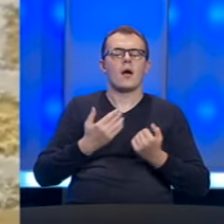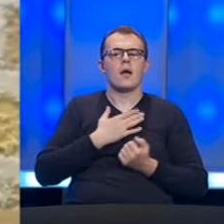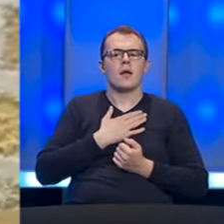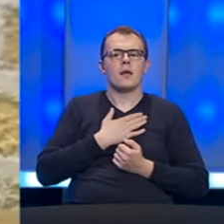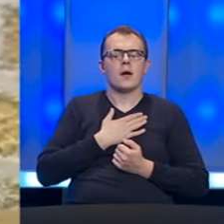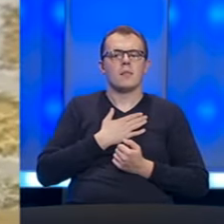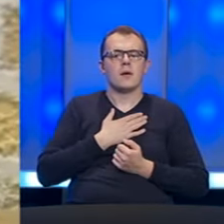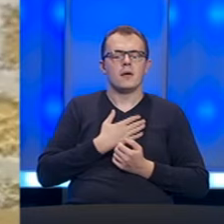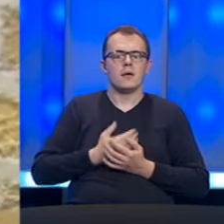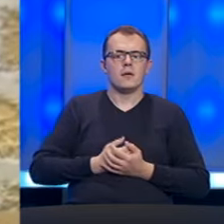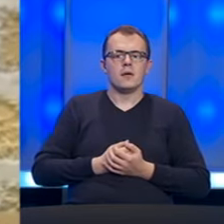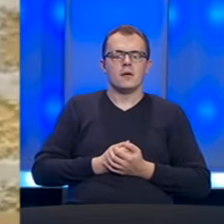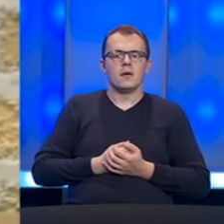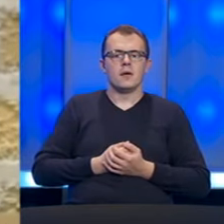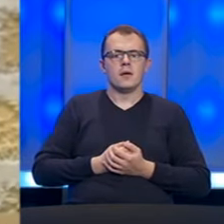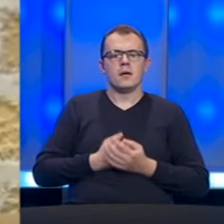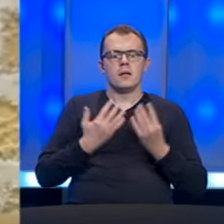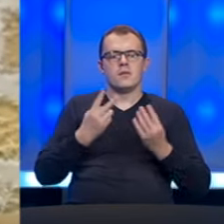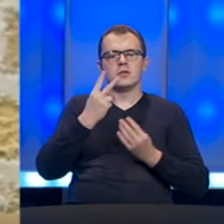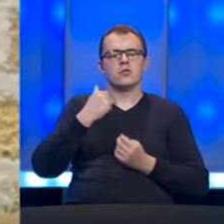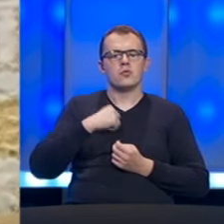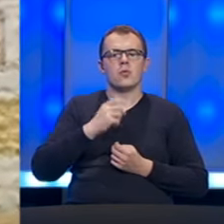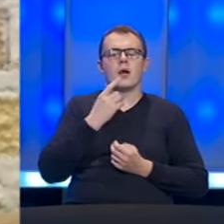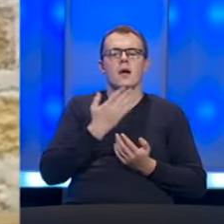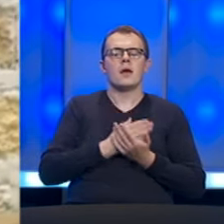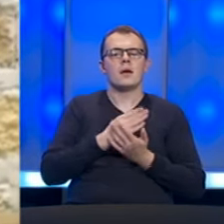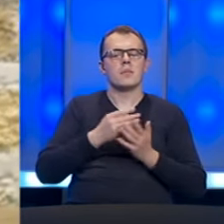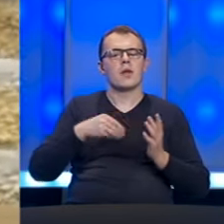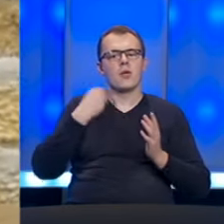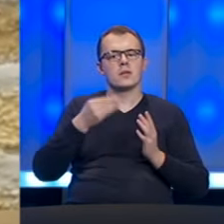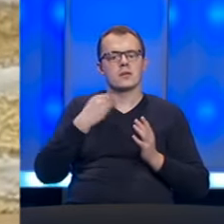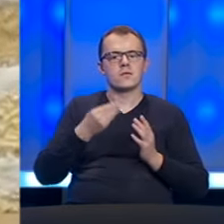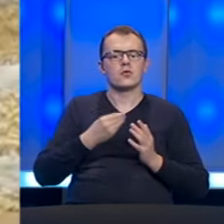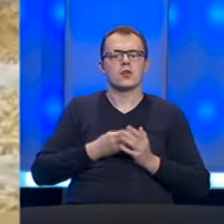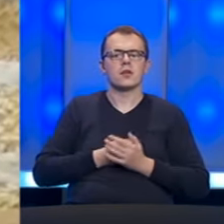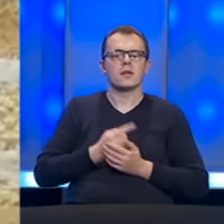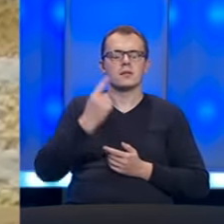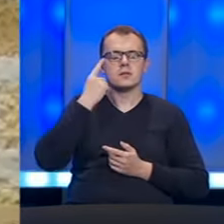ratu 92. godine, kada je bilo premijerno izvođenje, značila